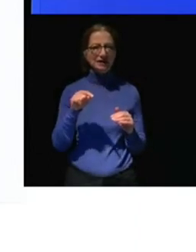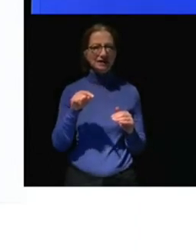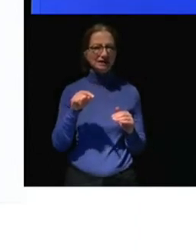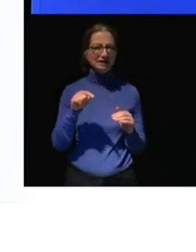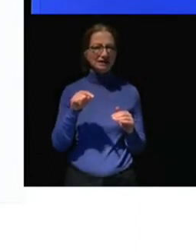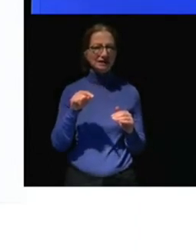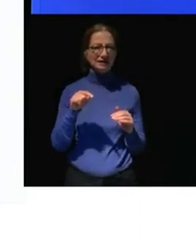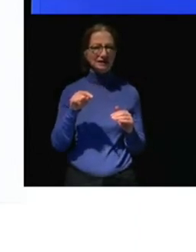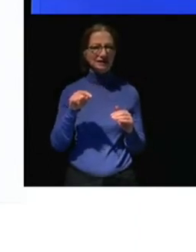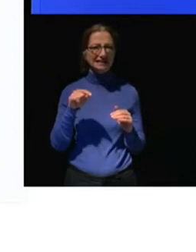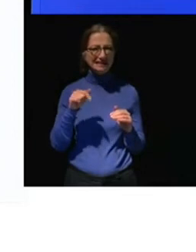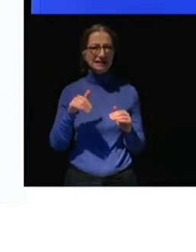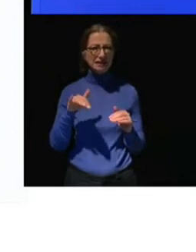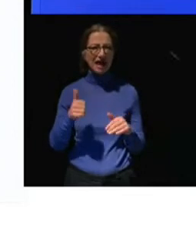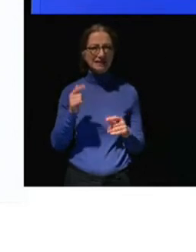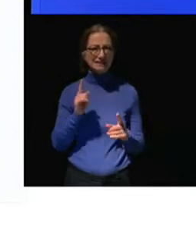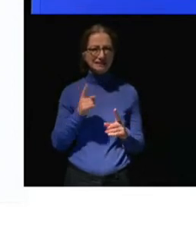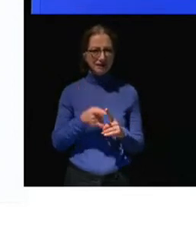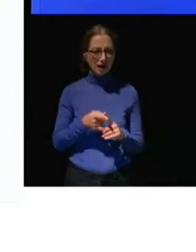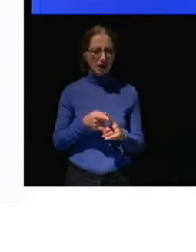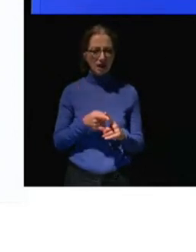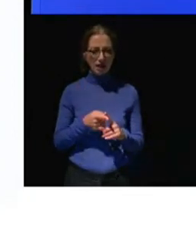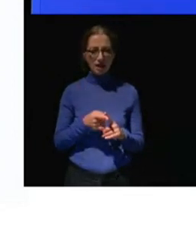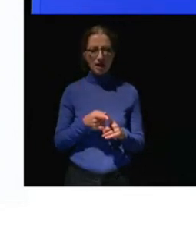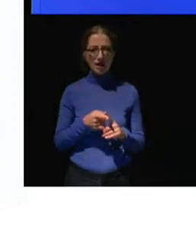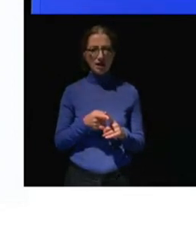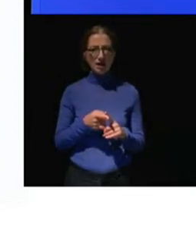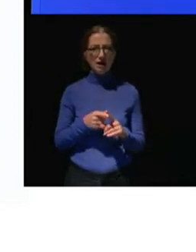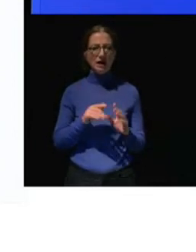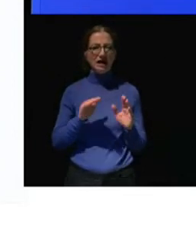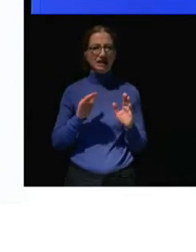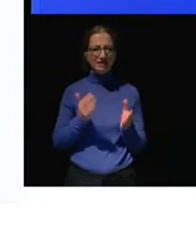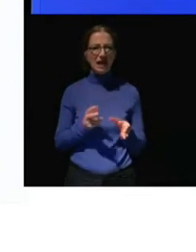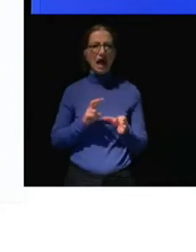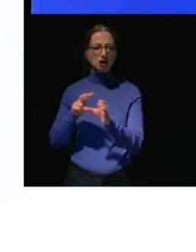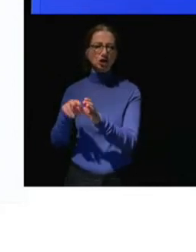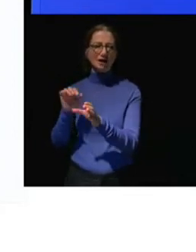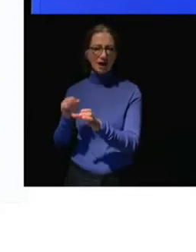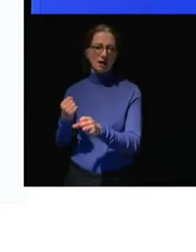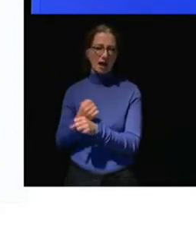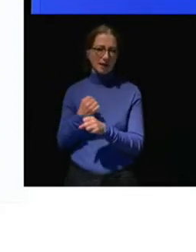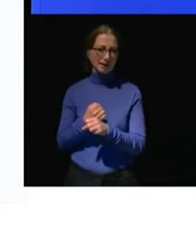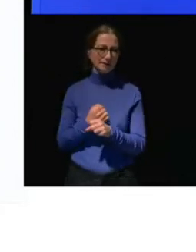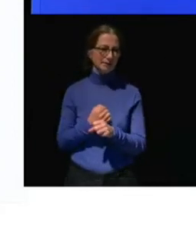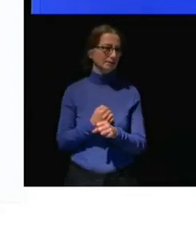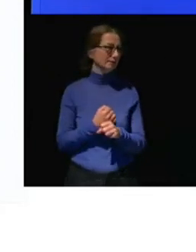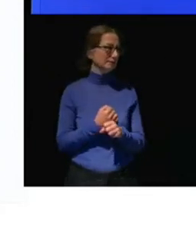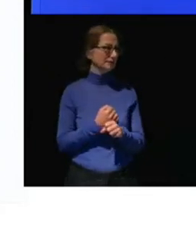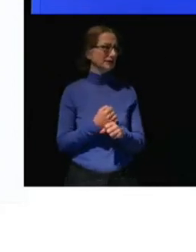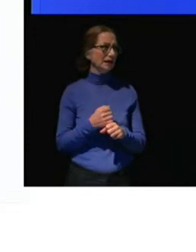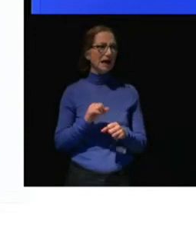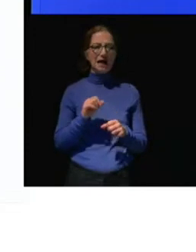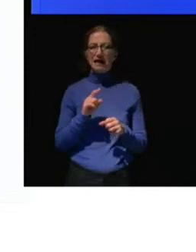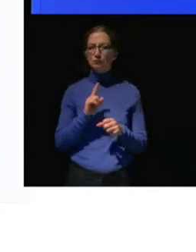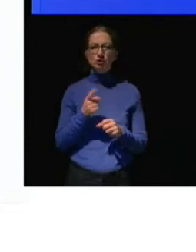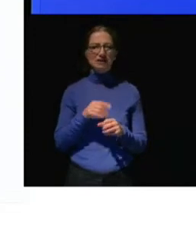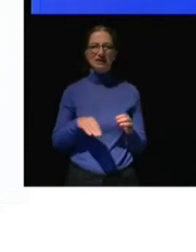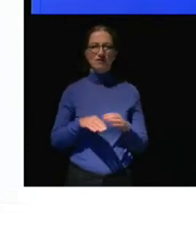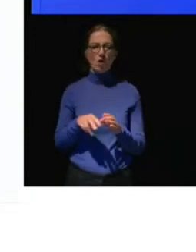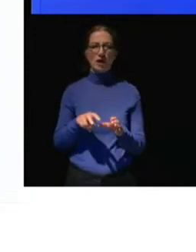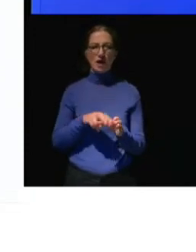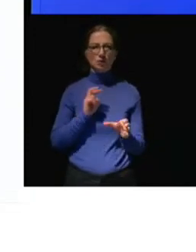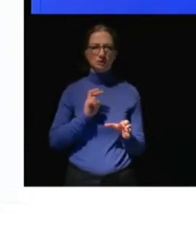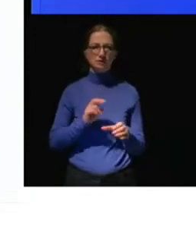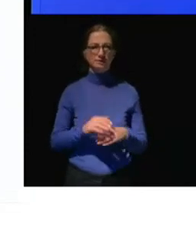an mit dem Ziel, dass wieder eingestiegen werden kann in die Arbeit, also dass man sich nicht ganz rausnehmen muss.